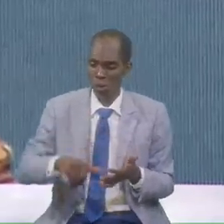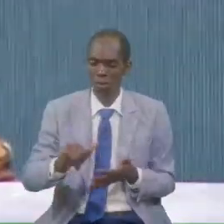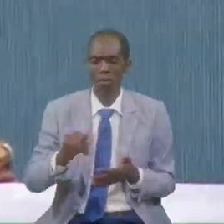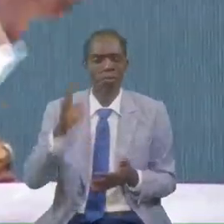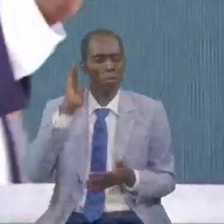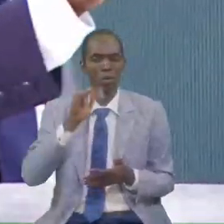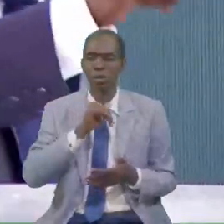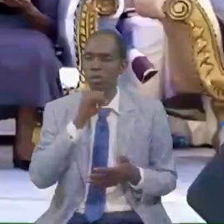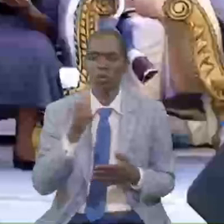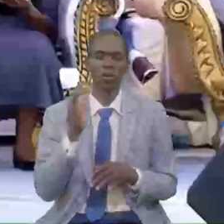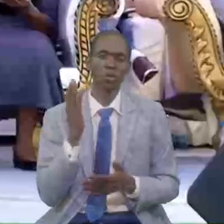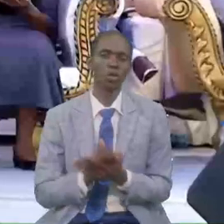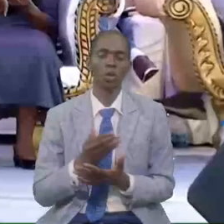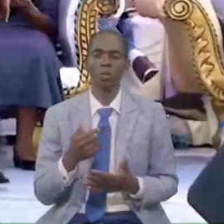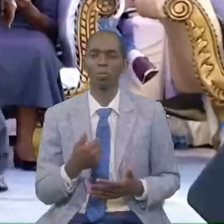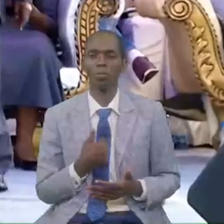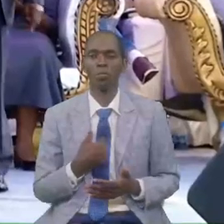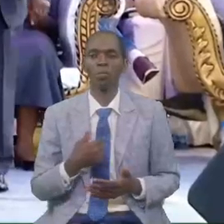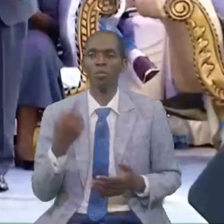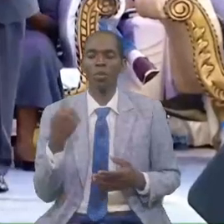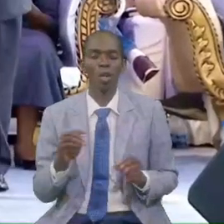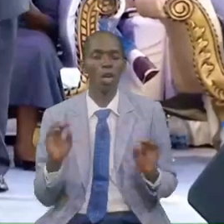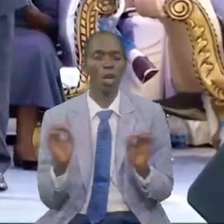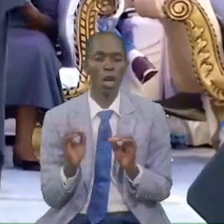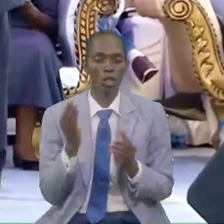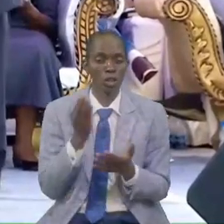Et tu dois te dire que ça ne doit pas m'arrêter.